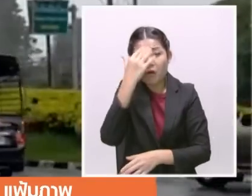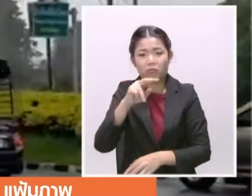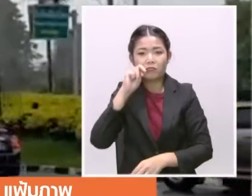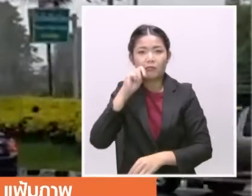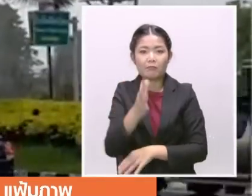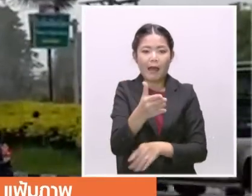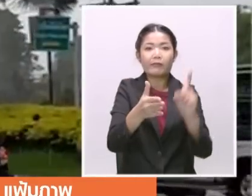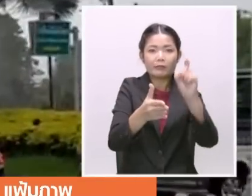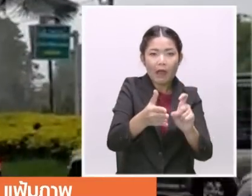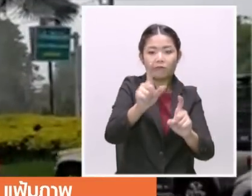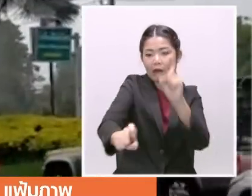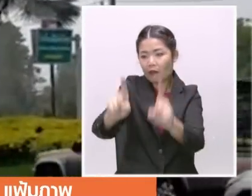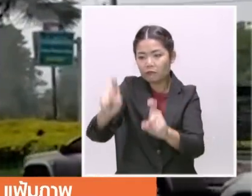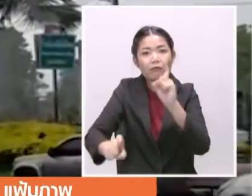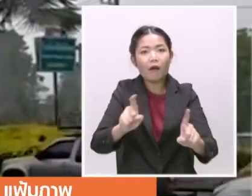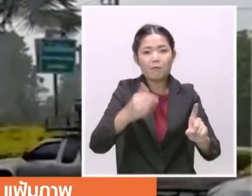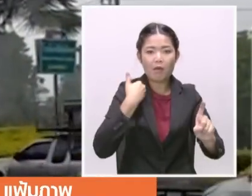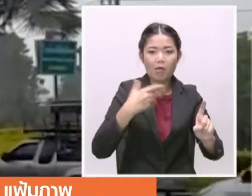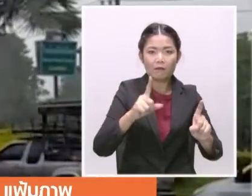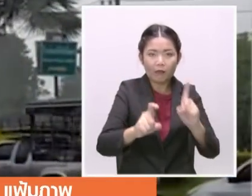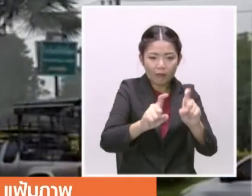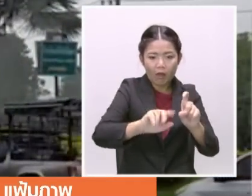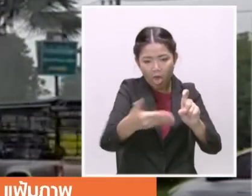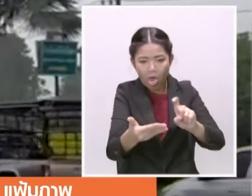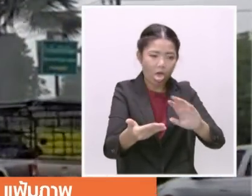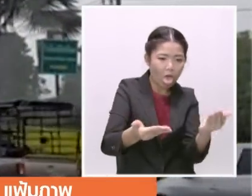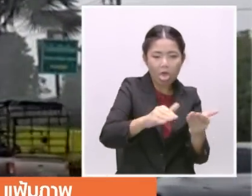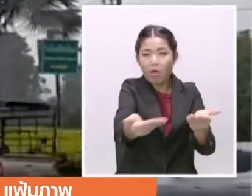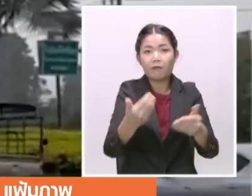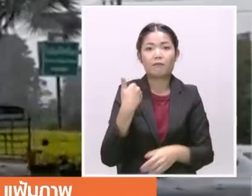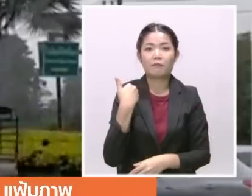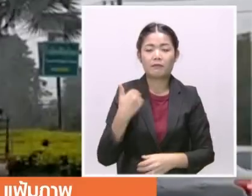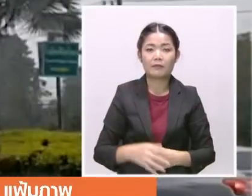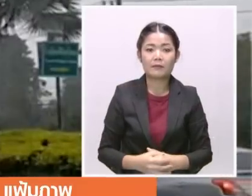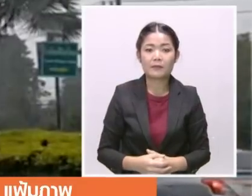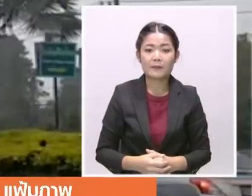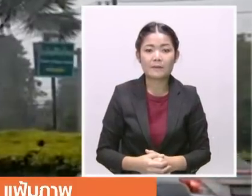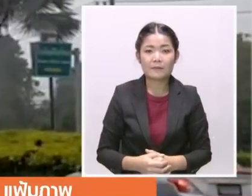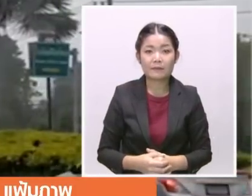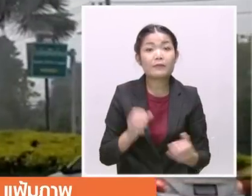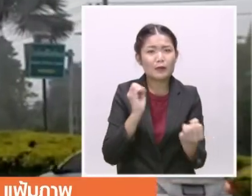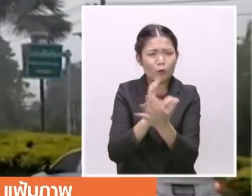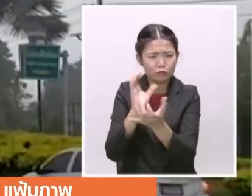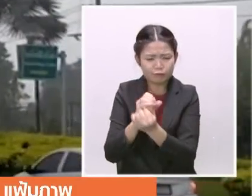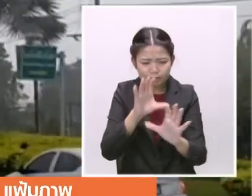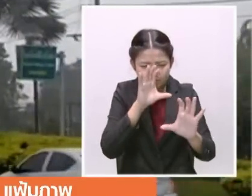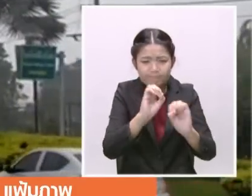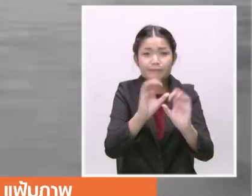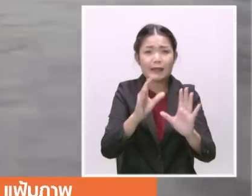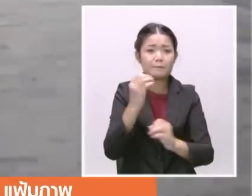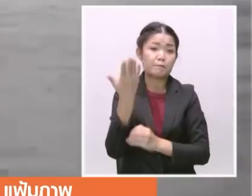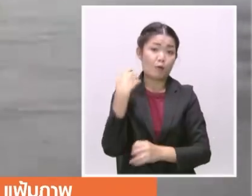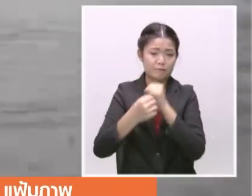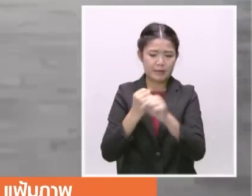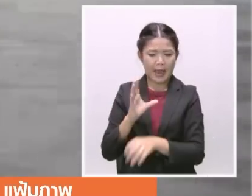าเลน้อกน้ำกับโนก็ไปฟุกก็เกิดการน้อกน้ำกัค่อนข้เยอะเพรฉนั้นผลกระทบก็ชัดเจนวา ปี